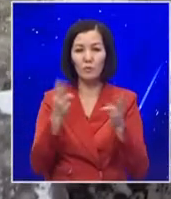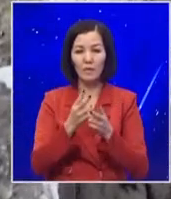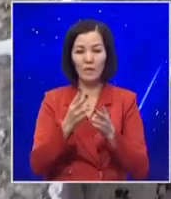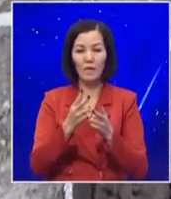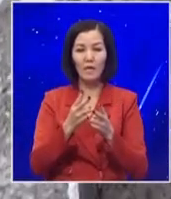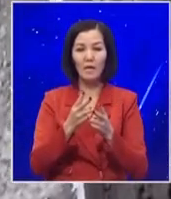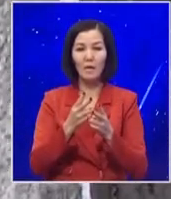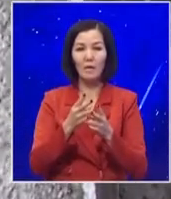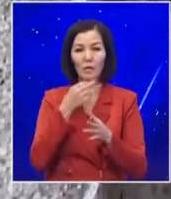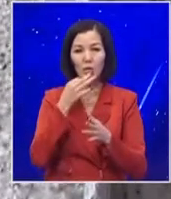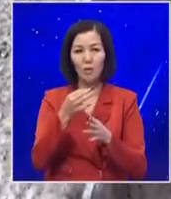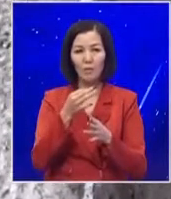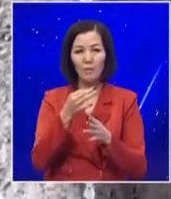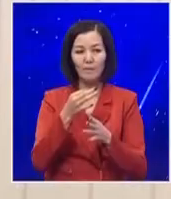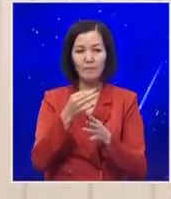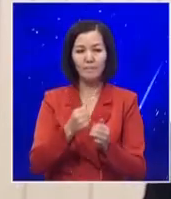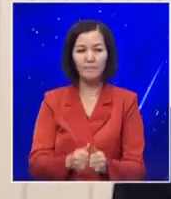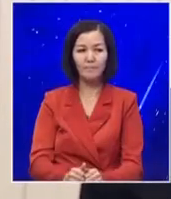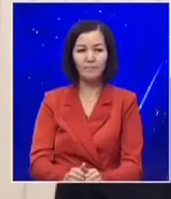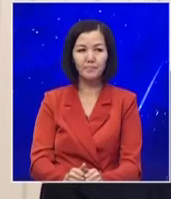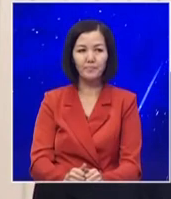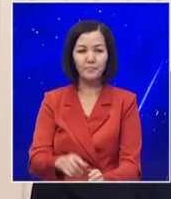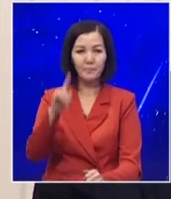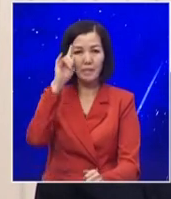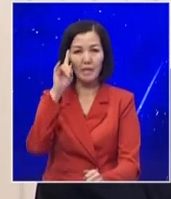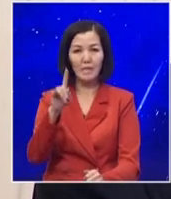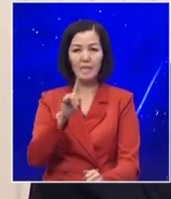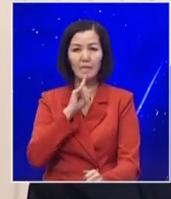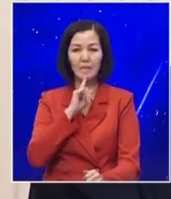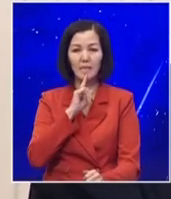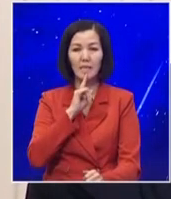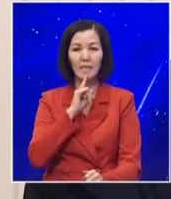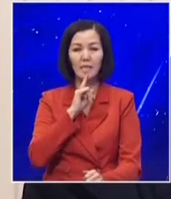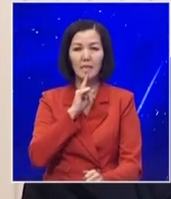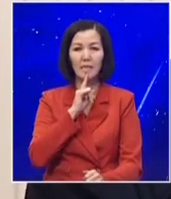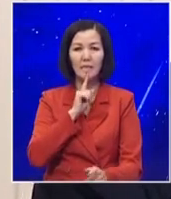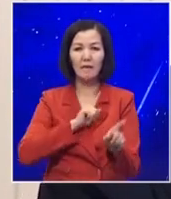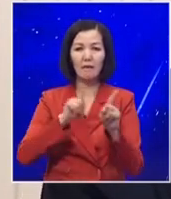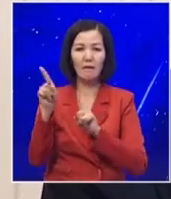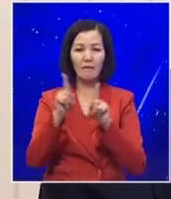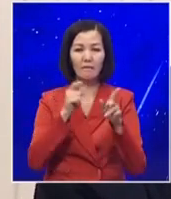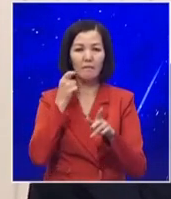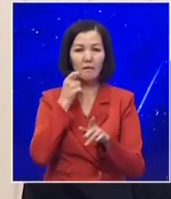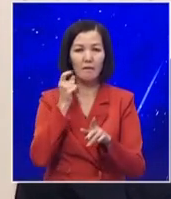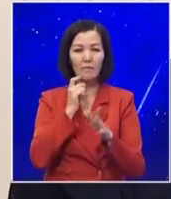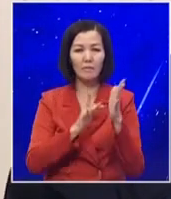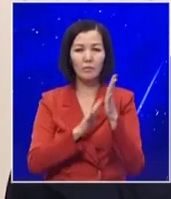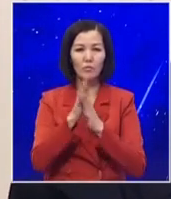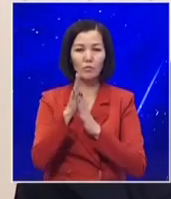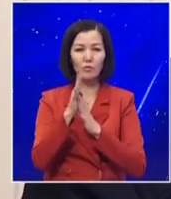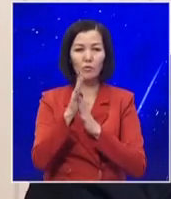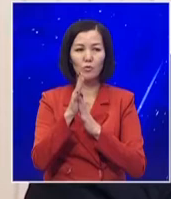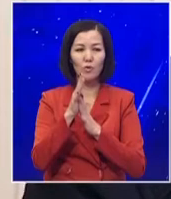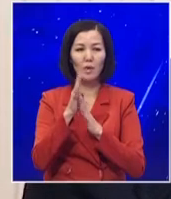кездесіпті. Оған жауап төмендегідей. Қазақстанда қант қамысын өсіру қолайлы